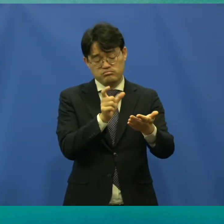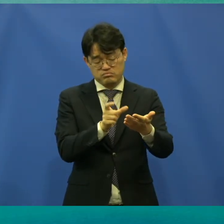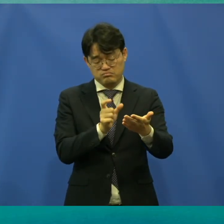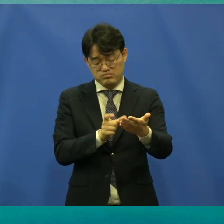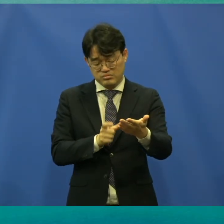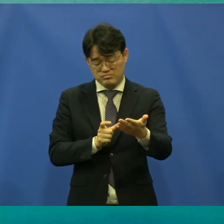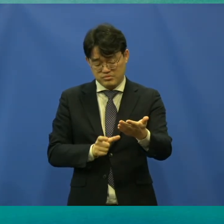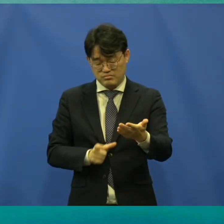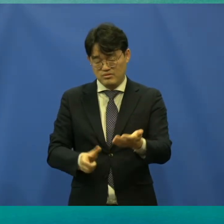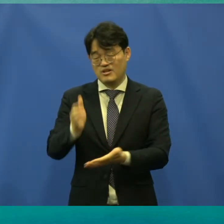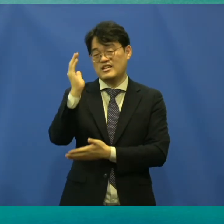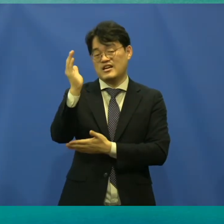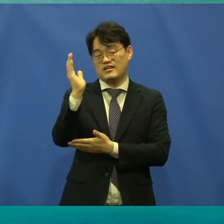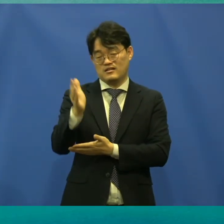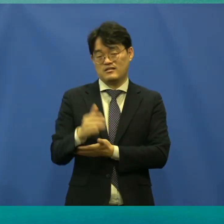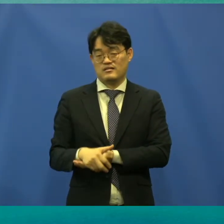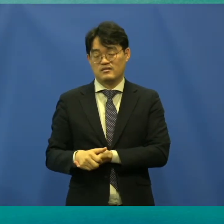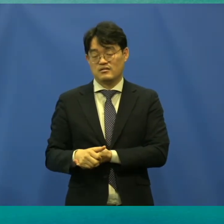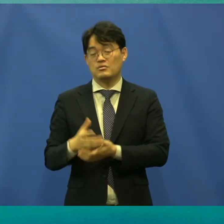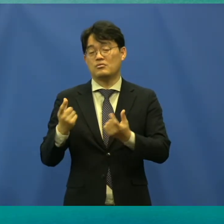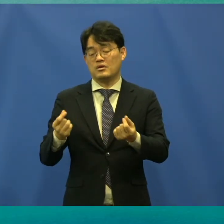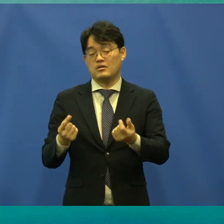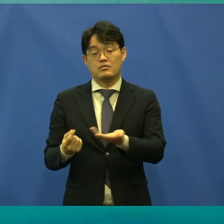탕자의 비유 얘기에서도 아버지는,